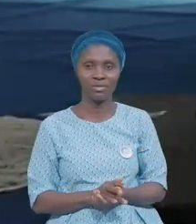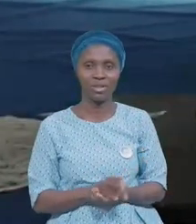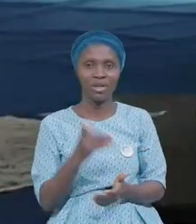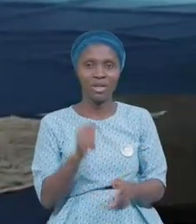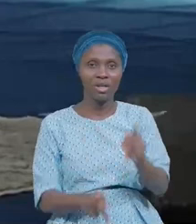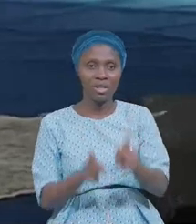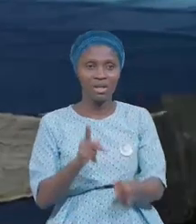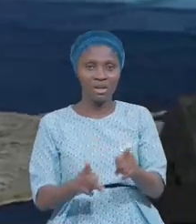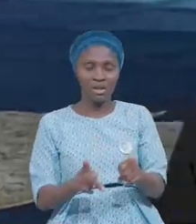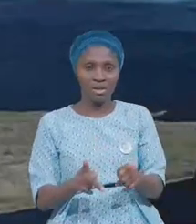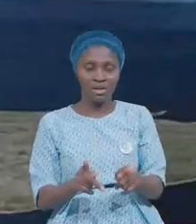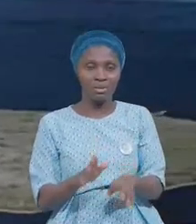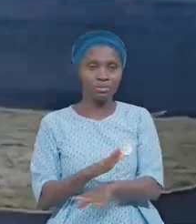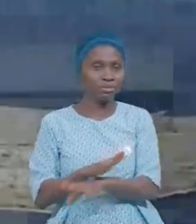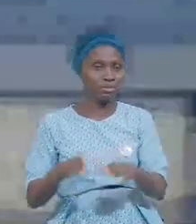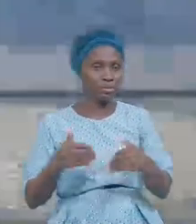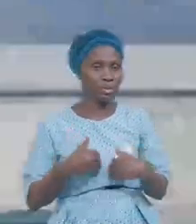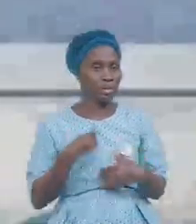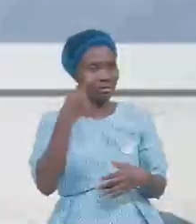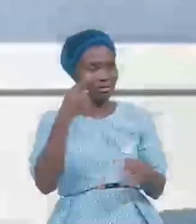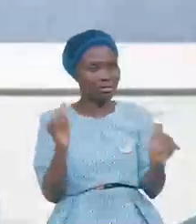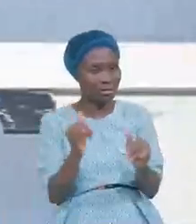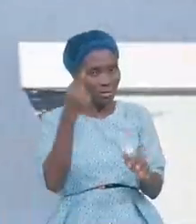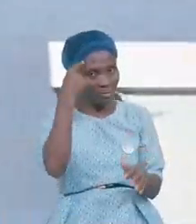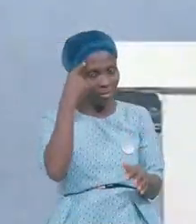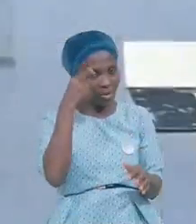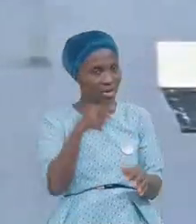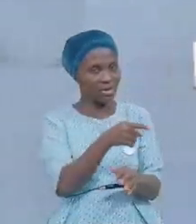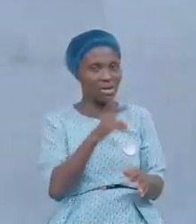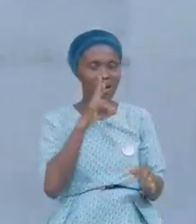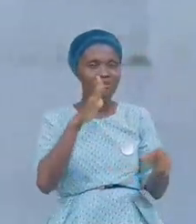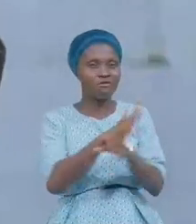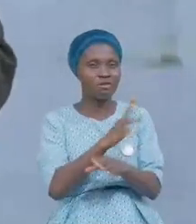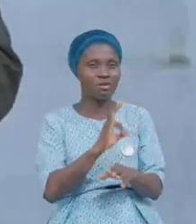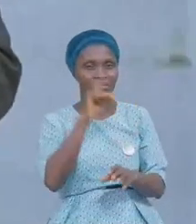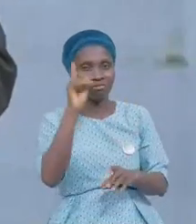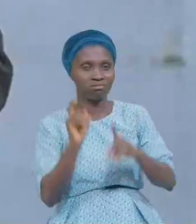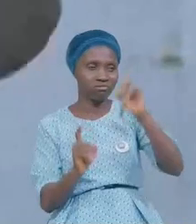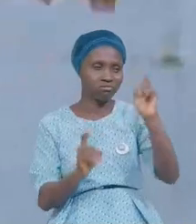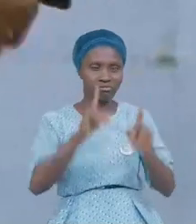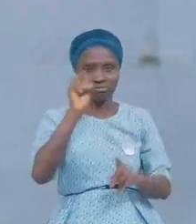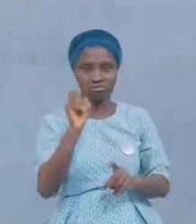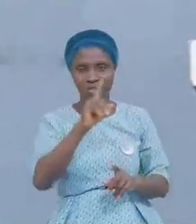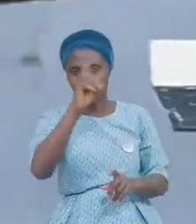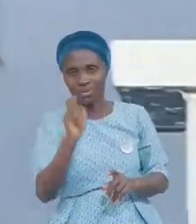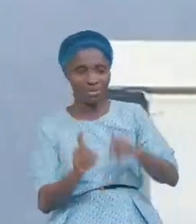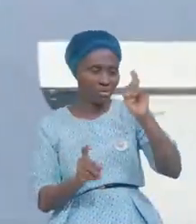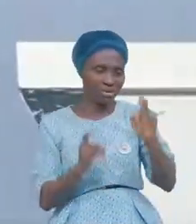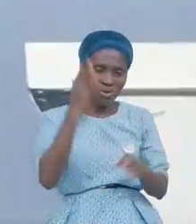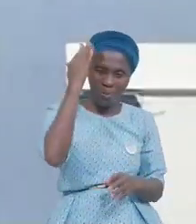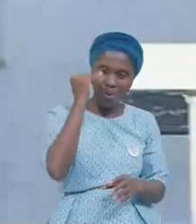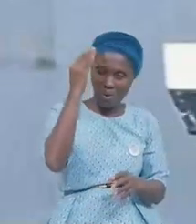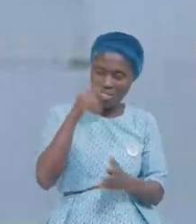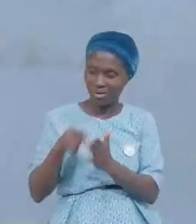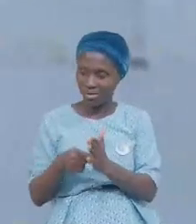Ceux qui n'ont pas les mêmes pensées, ils sont pleins de questionnements. Pourquoi ça? Pourquoi ça? Pourquoi permettre